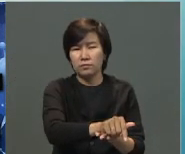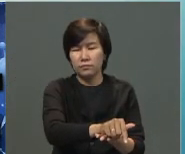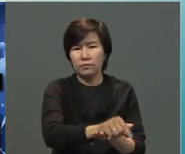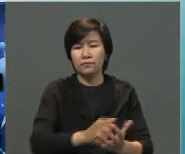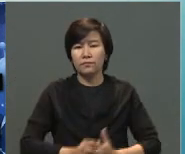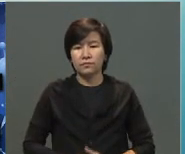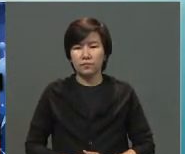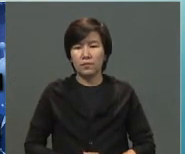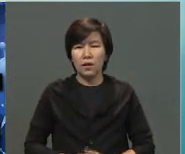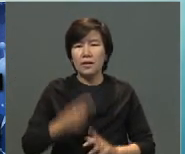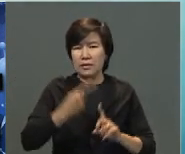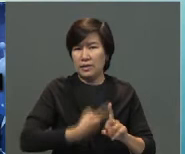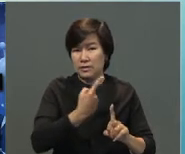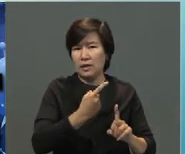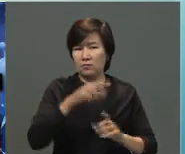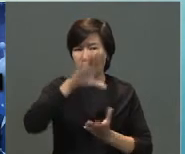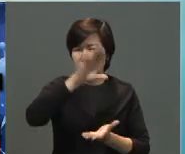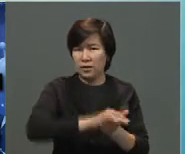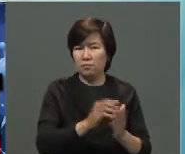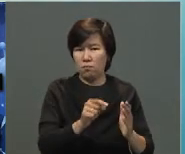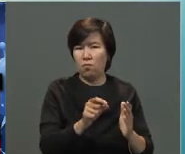การตรวจหาเชื้อโควิชนะครับแล้วก็คือในกลุ่มพนักงานเป็นระยะระยะพร้อมๆกับการเฝ้าระวังโรคอื่นๆซึ่งอันนี้กรมควบคุมโรคได้มีการออกมาตรการในเรื่องของการควบคุมโรคเข้าไปอยู่แล้วนะครับโรคคนอื่นๆหลายท่านก็คงจะทราบนะครับที่เกี่ยวข้องเกี่ยวโยงกับเรื่องของการให้การบริการแบบใกล้ชิดกันมากๆอย่างนี้นะครับก็ต้องดูแลกันด้านอื่นๆด้วยส่วนมาตรการเสริมนะครับก็เป็นเรื่องของการดูแลอุณหภูมิร่างกายนะครับระบบระบายอากาศและที่สำคัญก็คือการติดตั้งกล้องวงจรปิดในพื้นที่ส่วนรวมของร้านเพื่อติดตามกำกับบันทึกข้อมูลนะครับในช่วงเวลามากกว่า1เดือนนะครับอันนี้ก็คือสิ่งที่ทำให้คล้ายกันกับมาตรการอื่นๆนะครับนี่คือสิ่งที่เป็นร่างที่เกิดขึ้นมาโปรยมามาในที่ประชุมผมก็เอานำมาจะหลบให้กับทางท่านมี